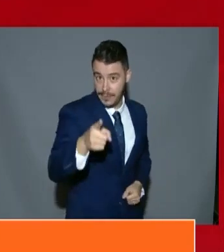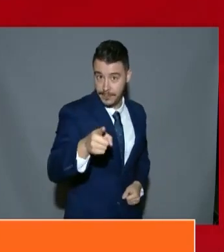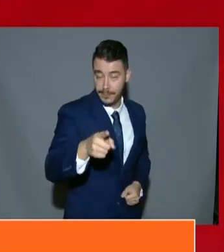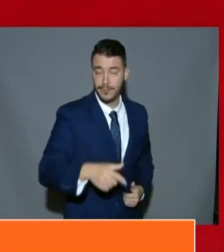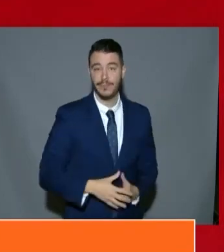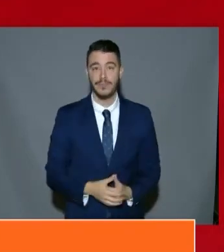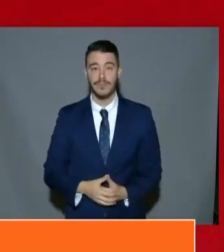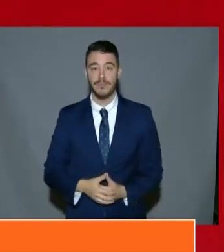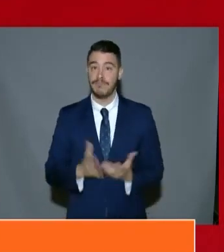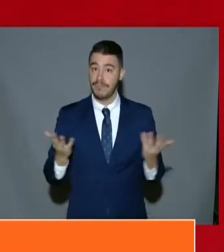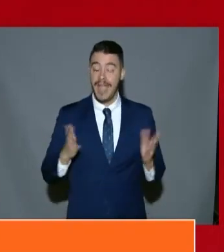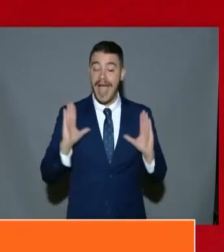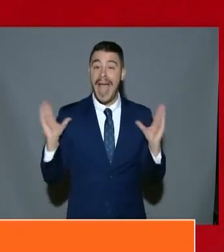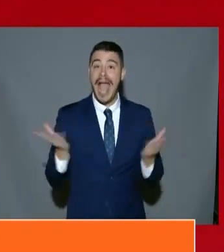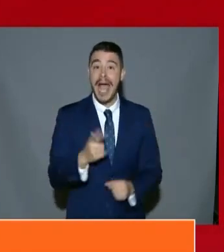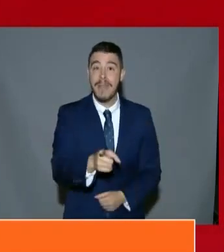Εάν το ανακαλέσεις,